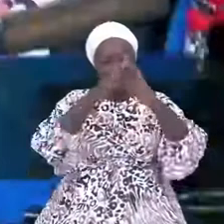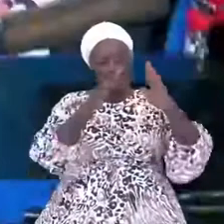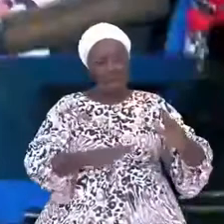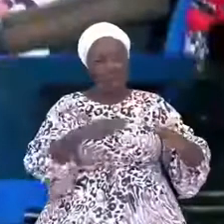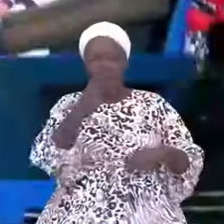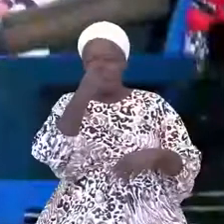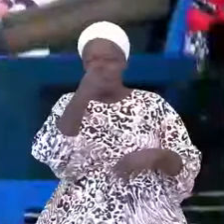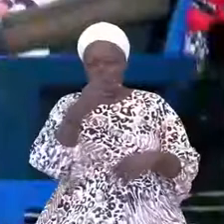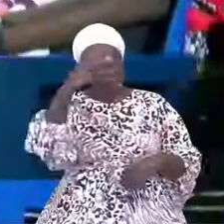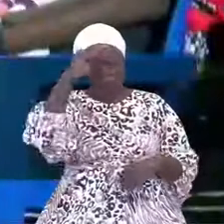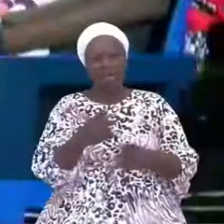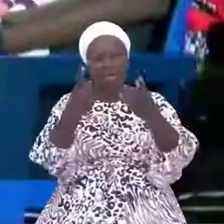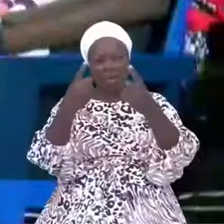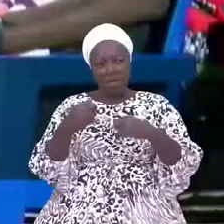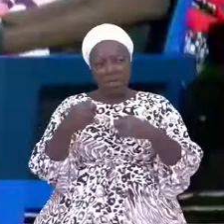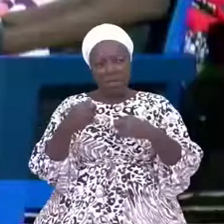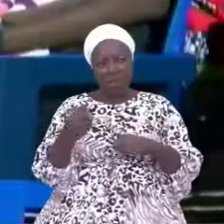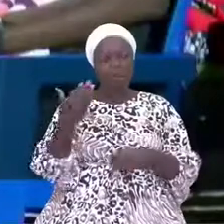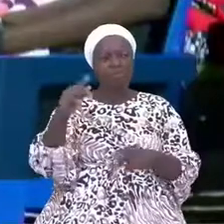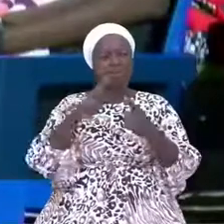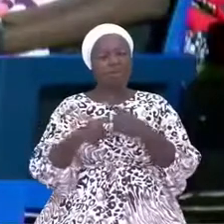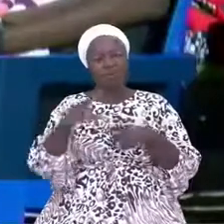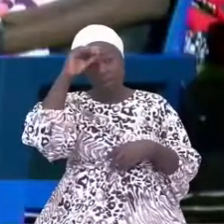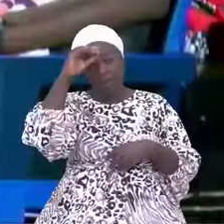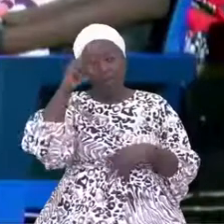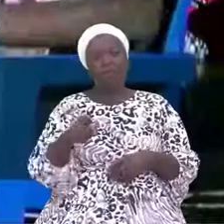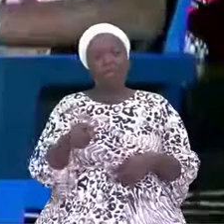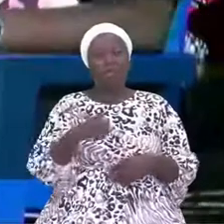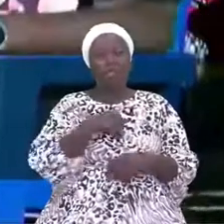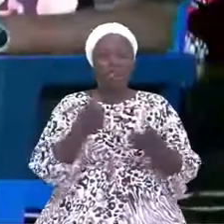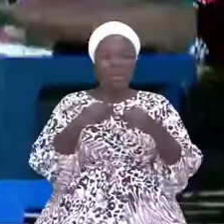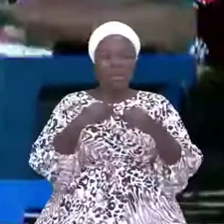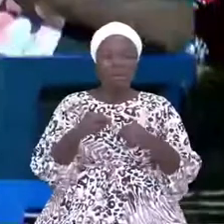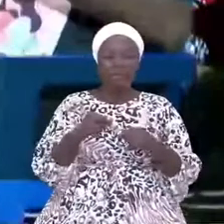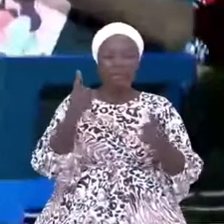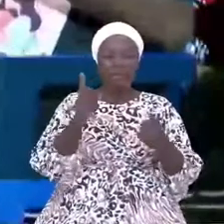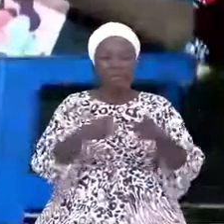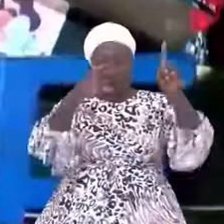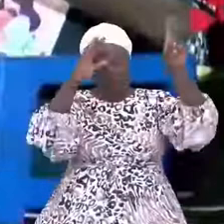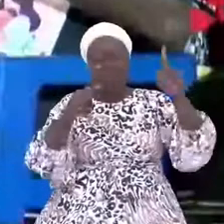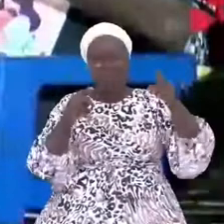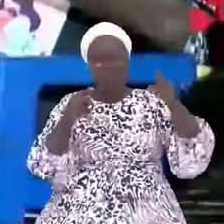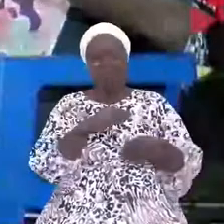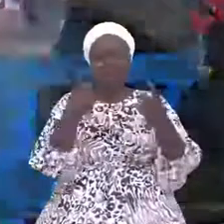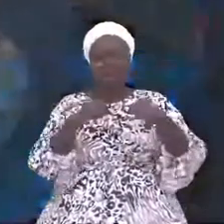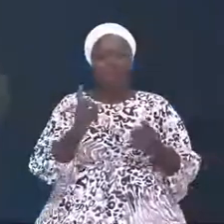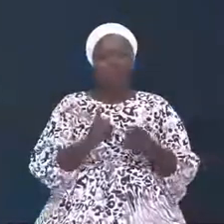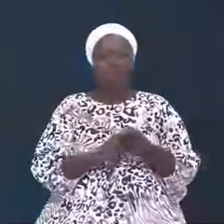arrivé à la maison, les aveugles s'approchèrent de lui